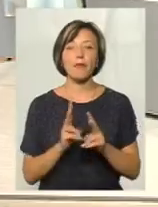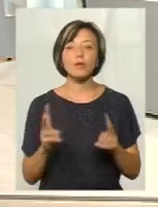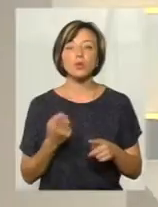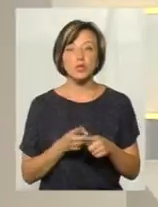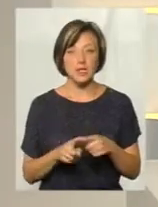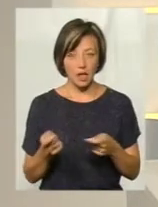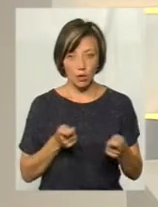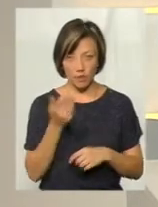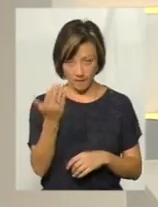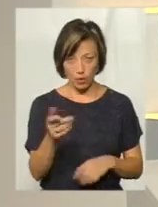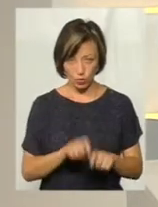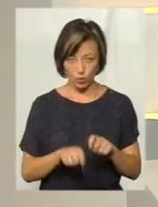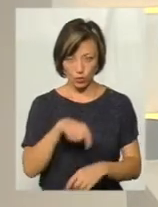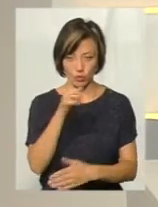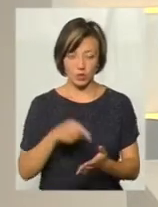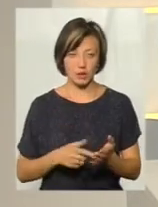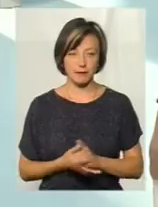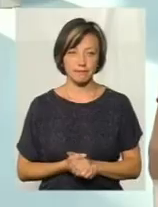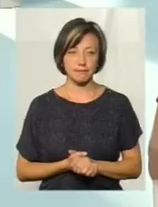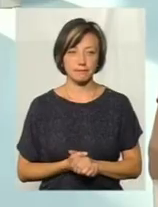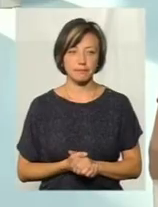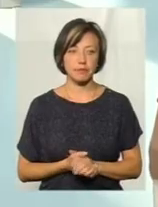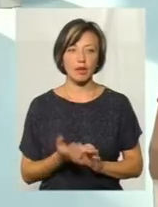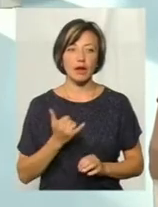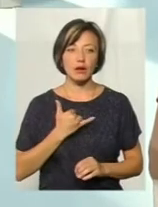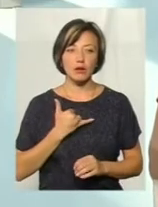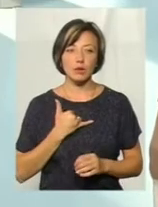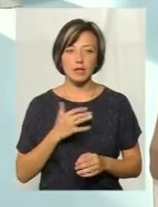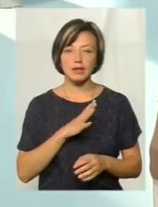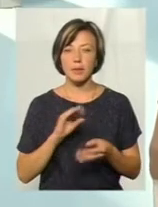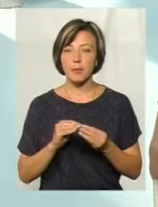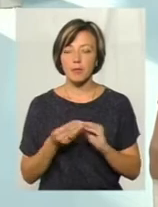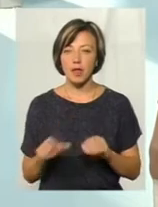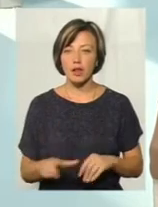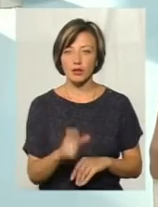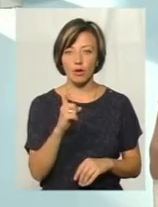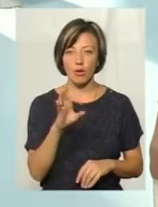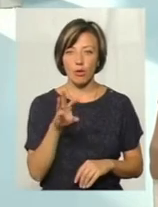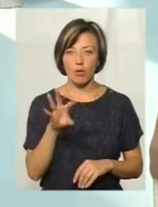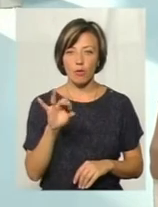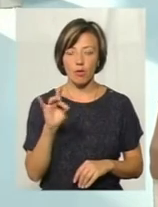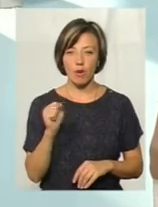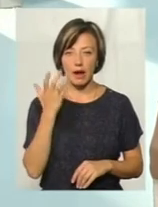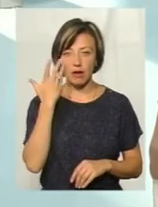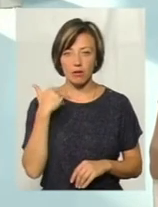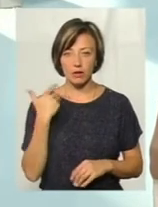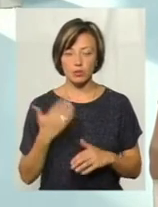чи ви контролюєте це? Так. Ну, до прикладу, от у нас виникли проблеми по річці Хоморі. І коли вже